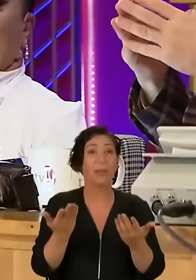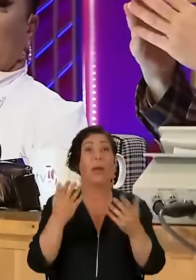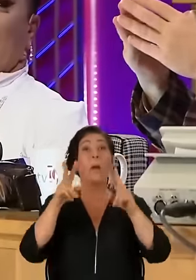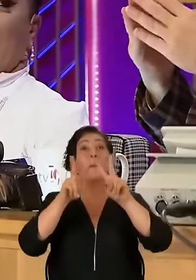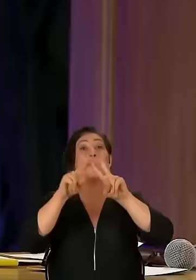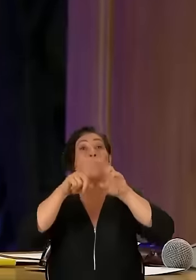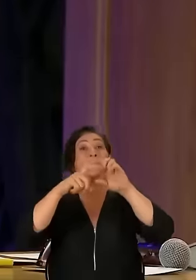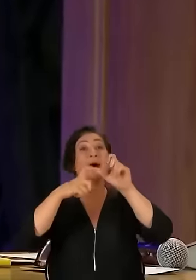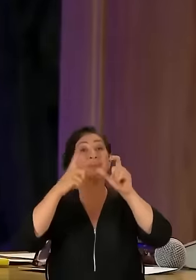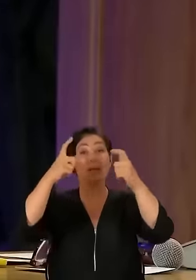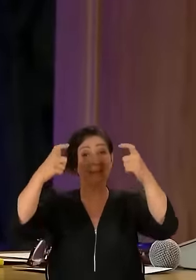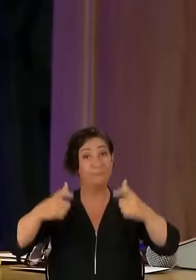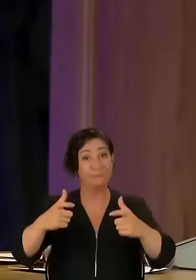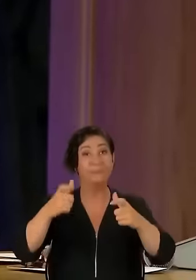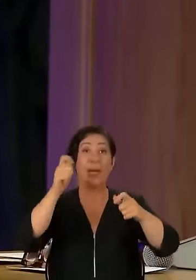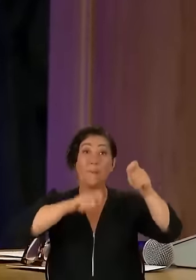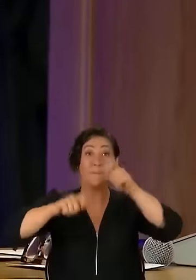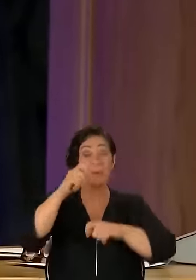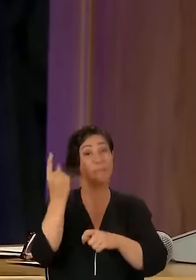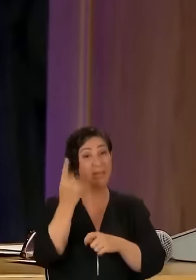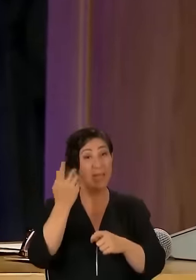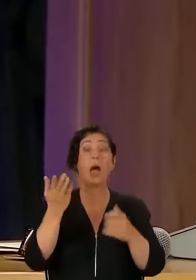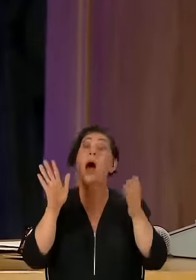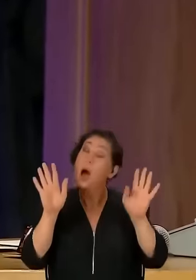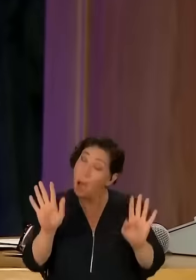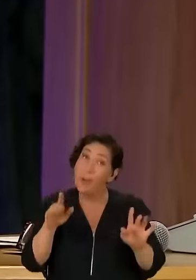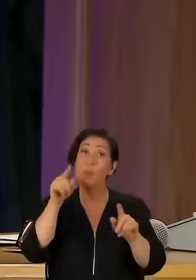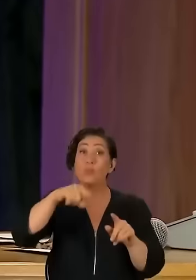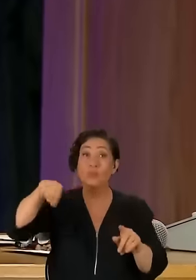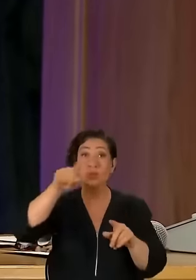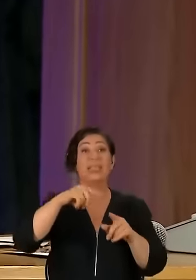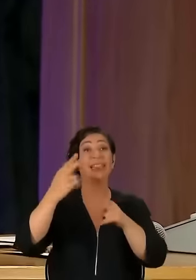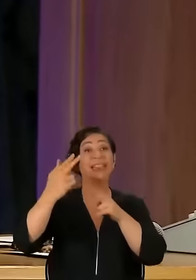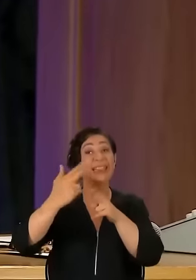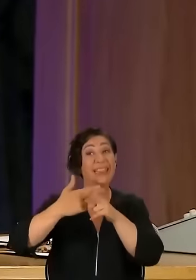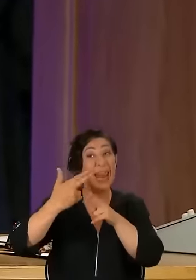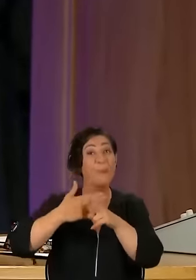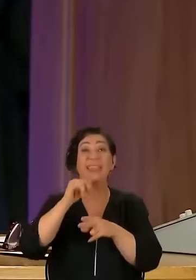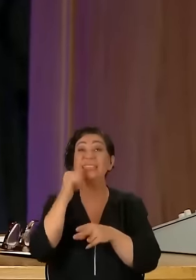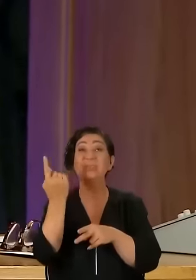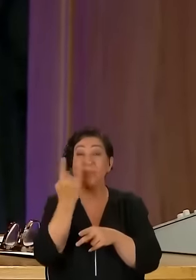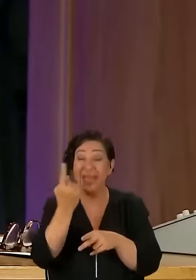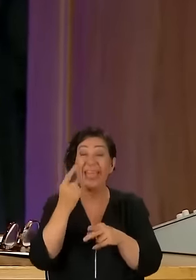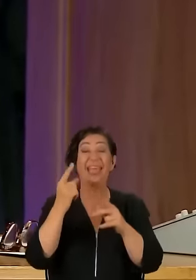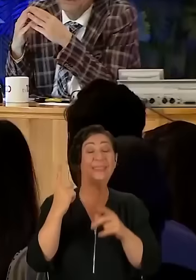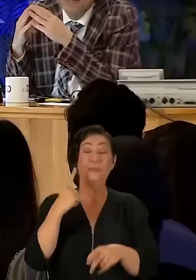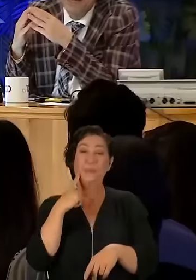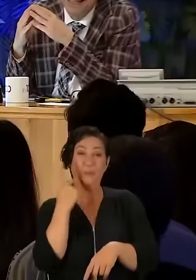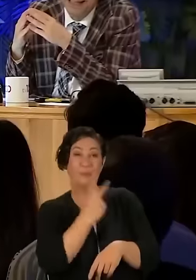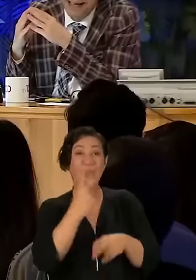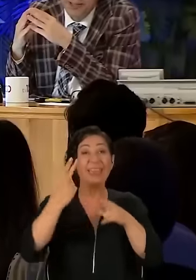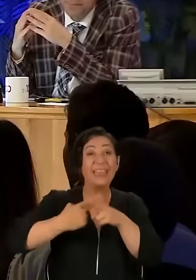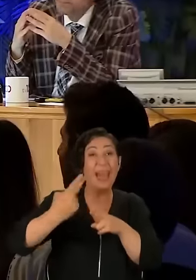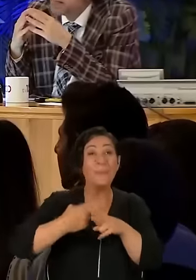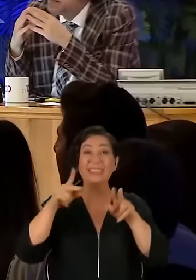Mars'ta bir koloni oluşturmak da bunlardan biri. Fakat bunlardan, bu deneylerden hiçbiri Seda Sayan